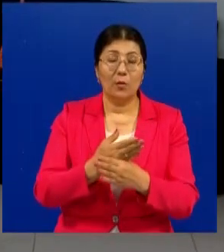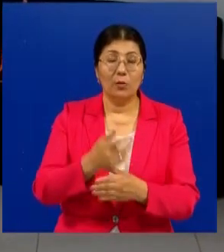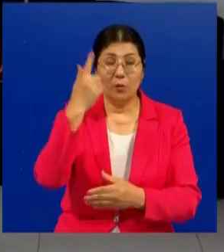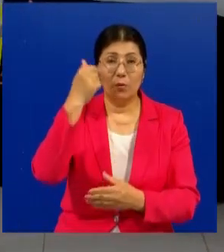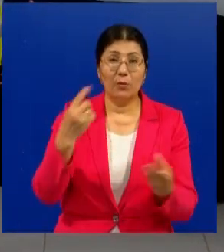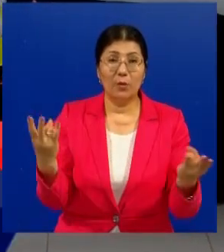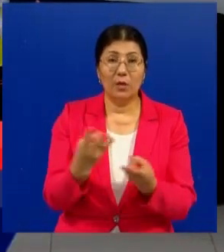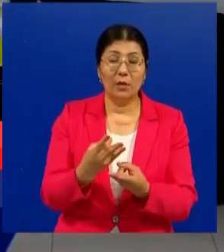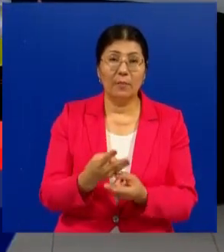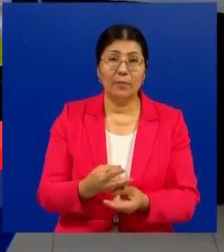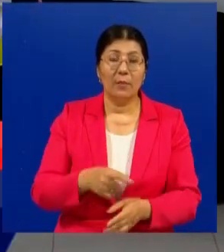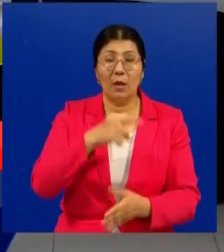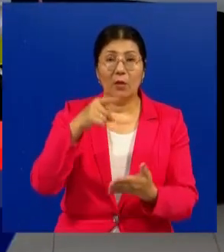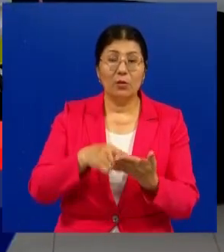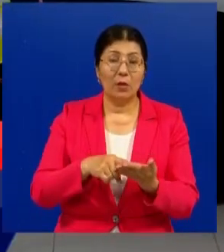қиын сұрақтар болған жоқ.